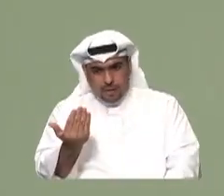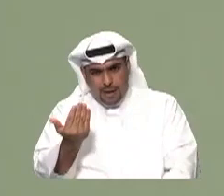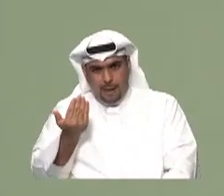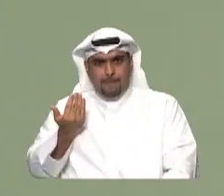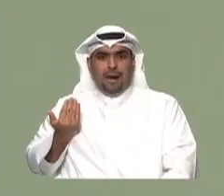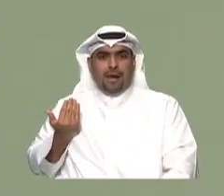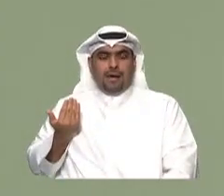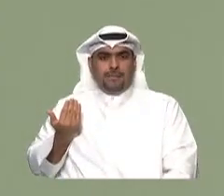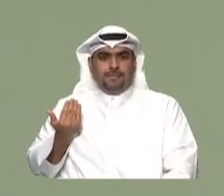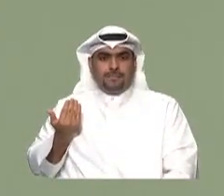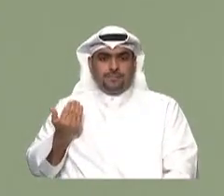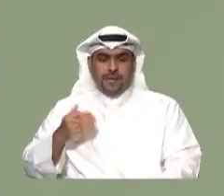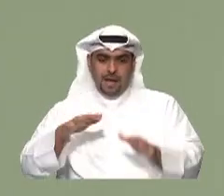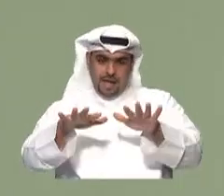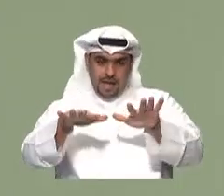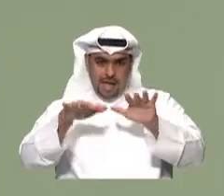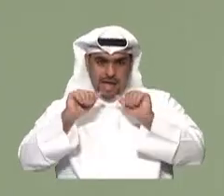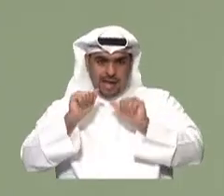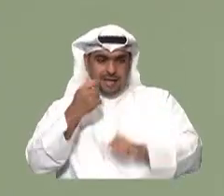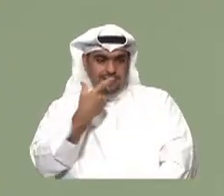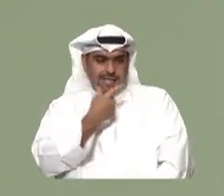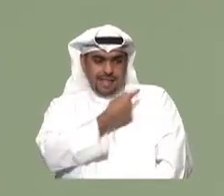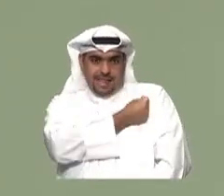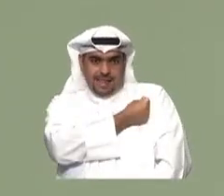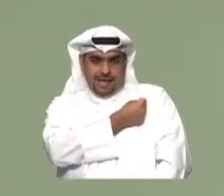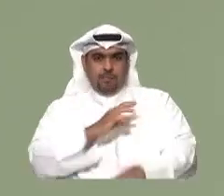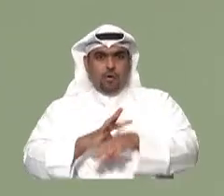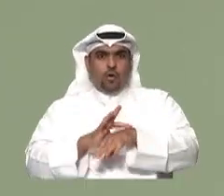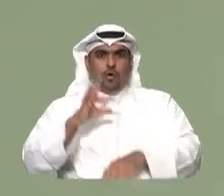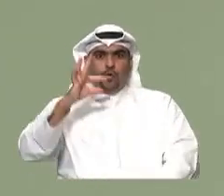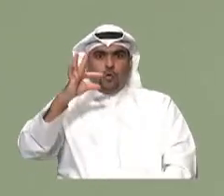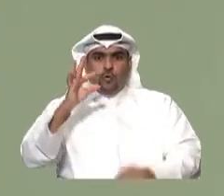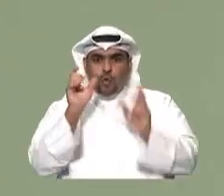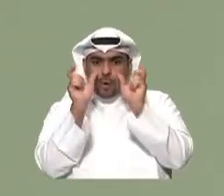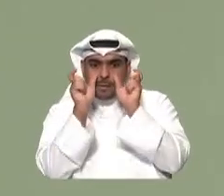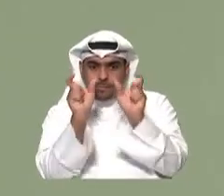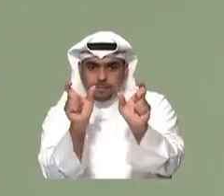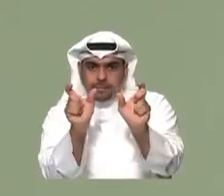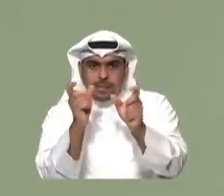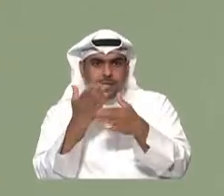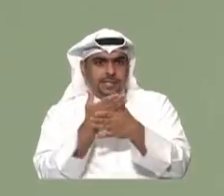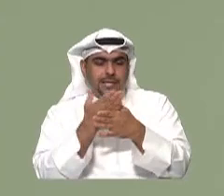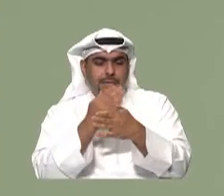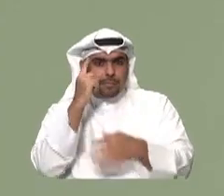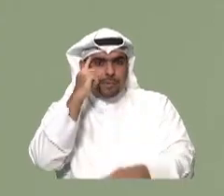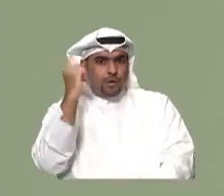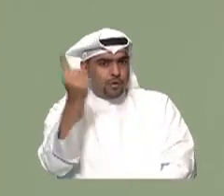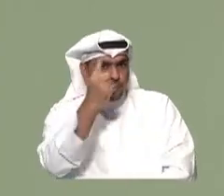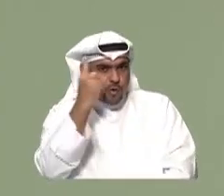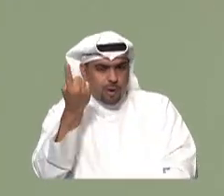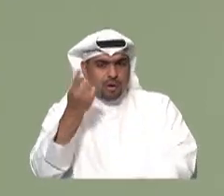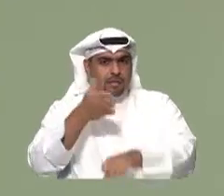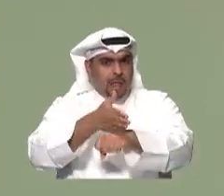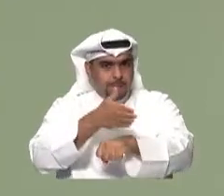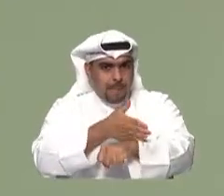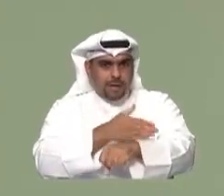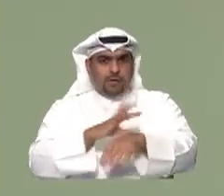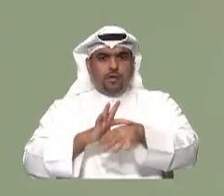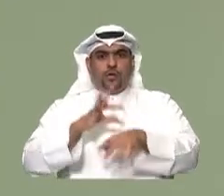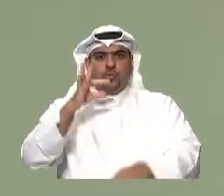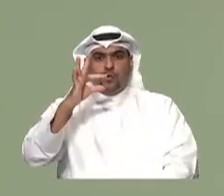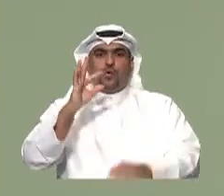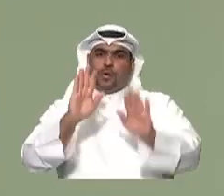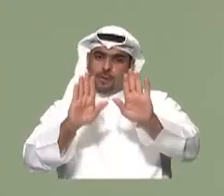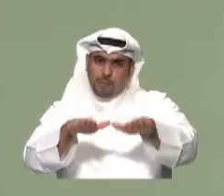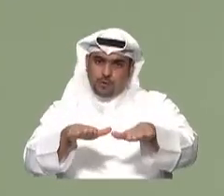الفتره ما بعد التطعيم مباشره لاي طارئ قد يحدث. يعني قبل هذا في البدايه الهلال الاحمر موفرين